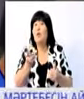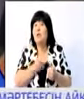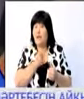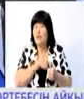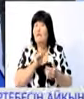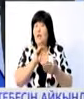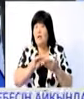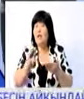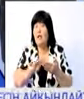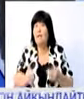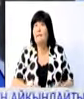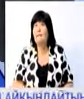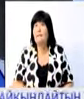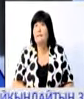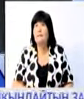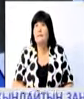есімдері қашалды.